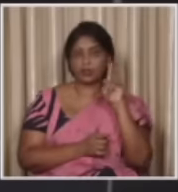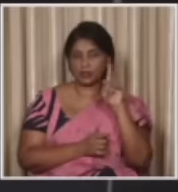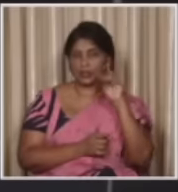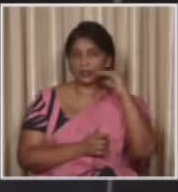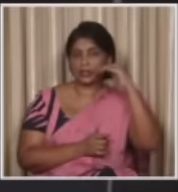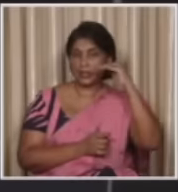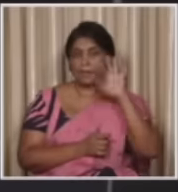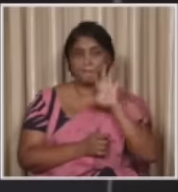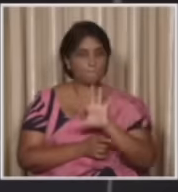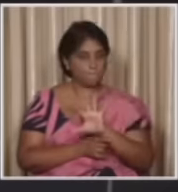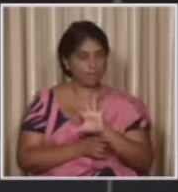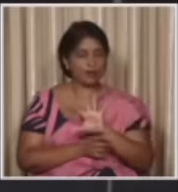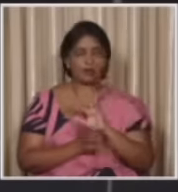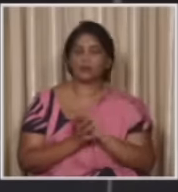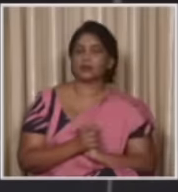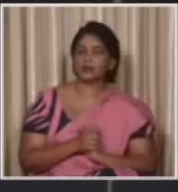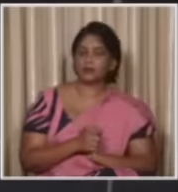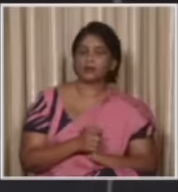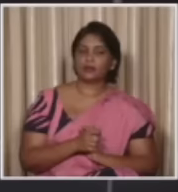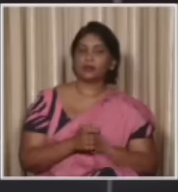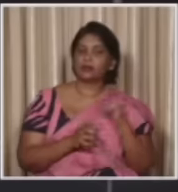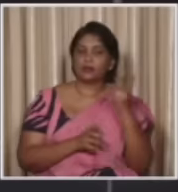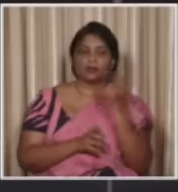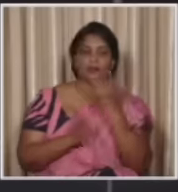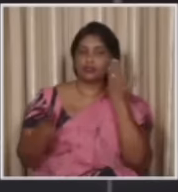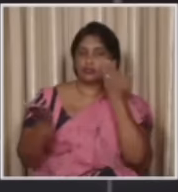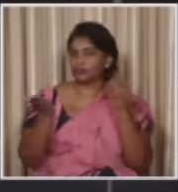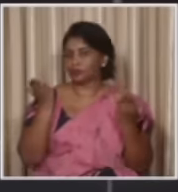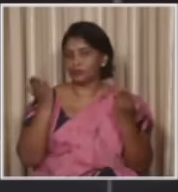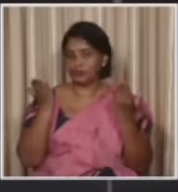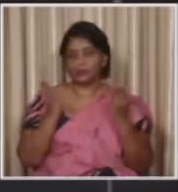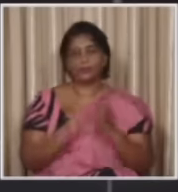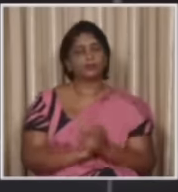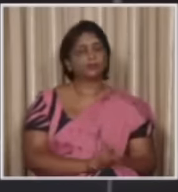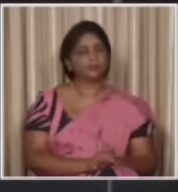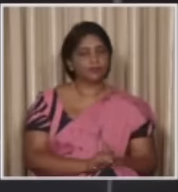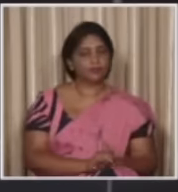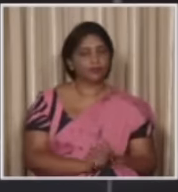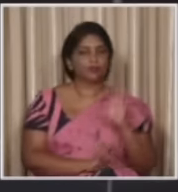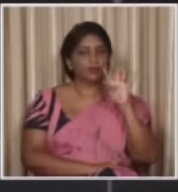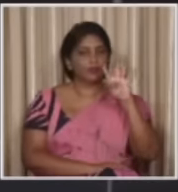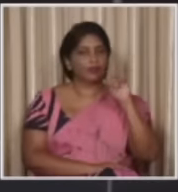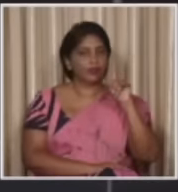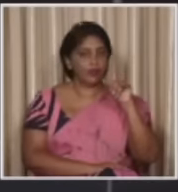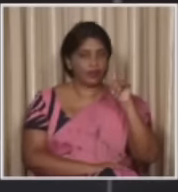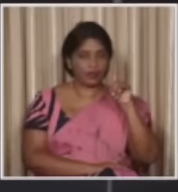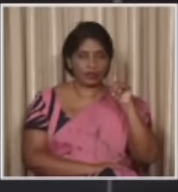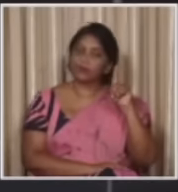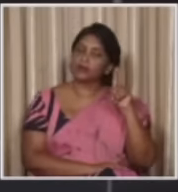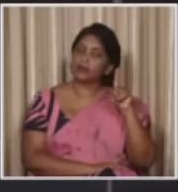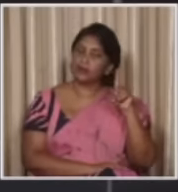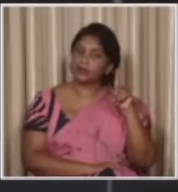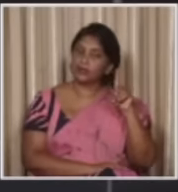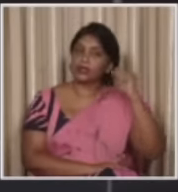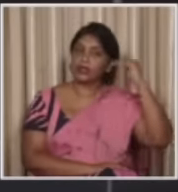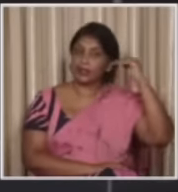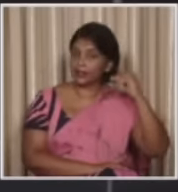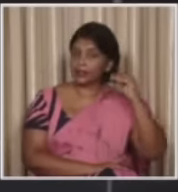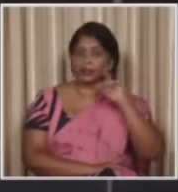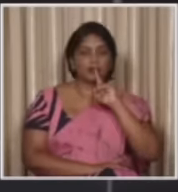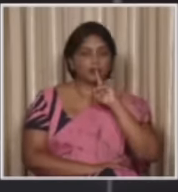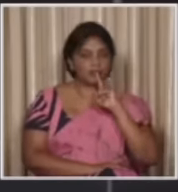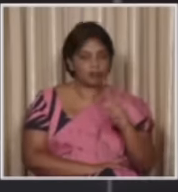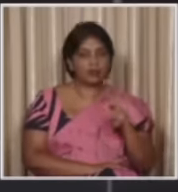41E 41 යන්න 5 දැන් අපි ඒ දෙක අරගෙන බලමු 41 වගන්තියේ යන්නෙන්